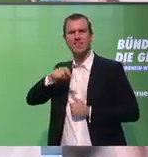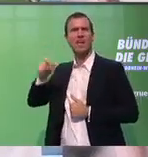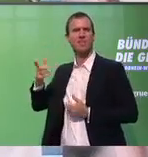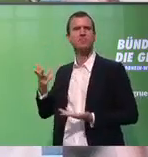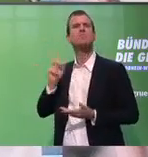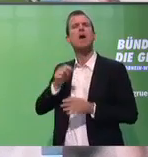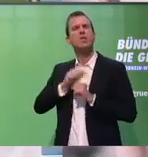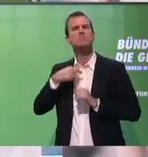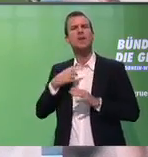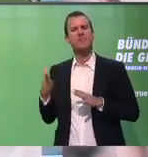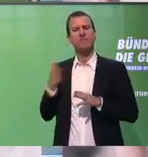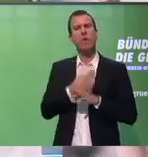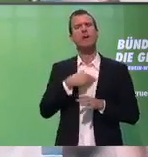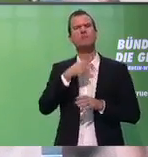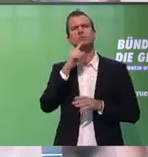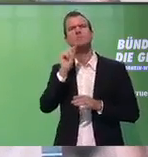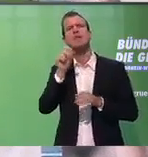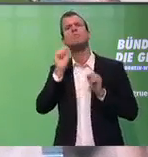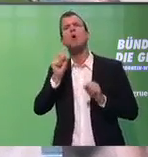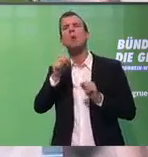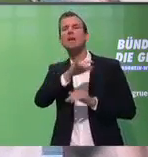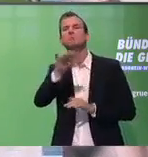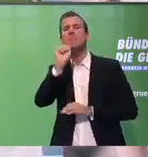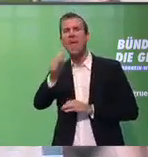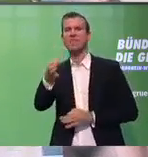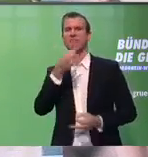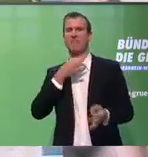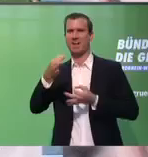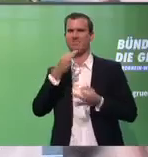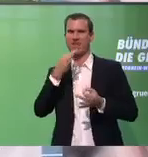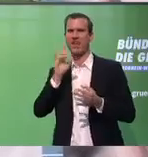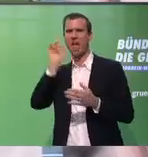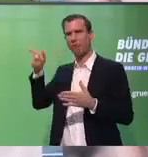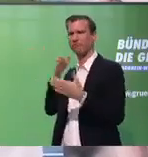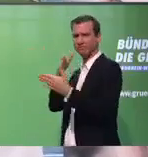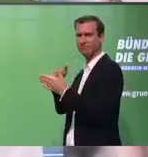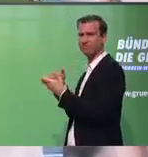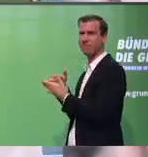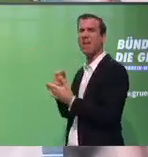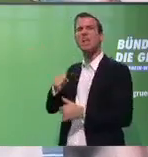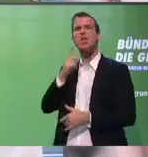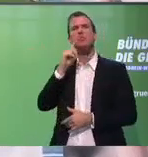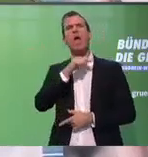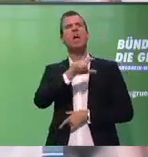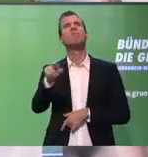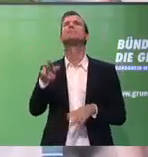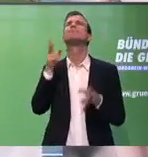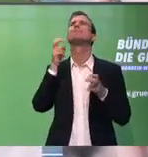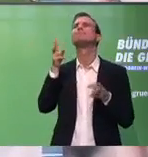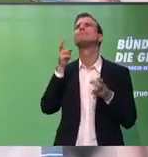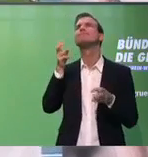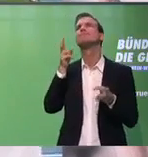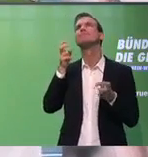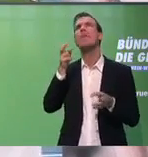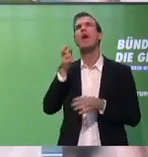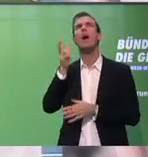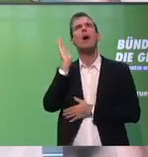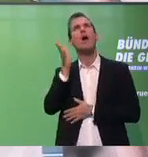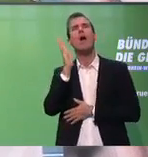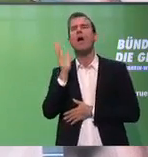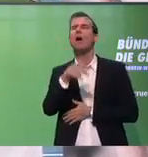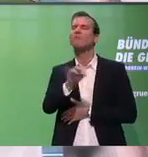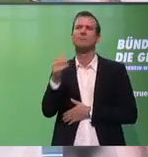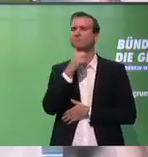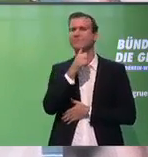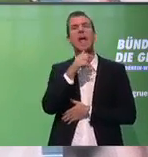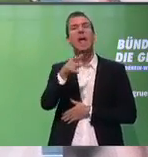trotzdem mal vorher etwas zu der Möglichkeit, Fragen zu stellen, weil das soll ja jetzt nicht nur eine Frontalveranstaltung sein, ja, sondern ihr sollt auch einfach fragen dürfen.